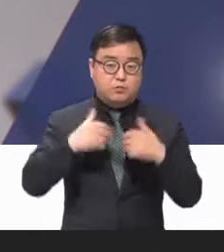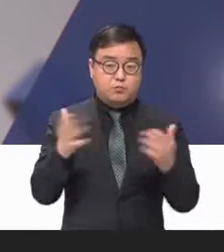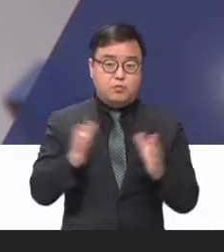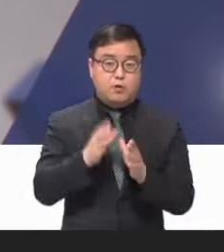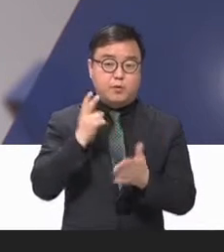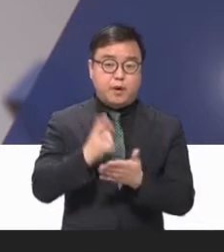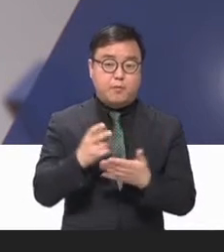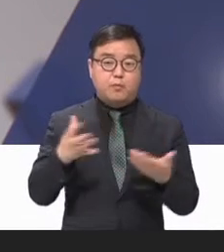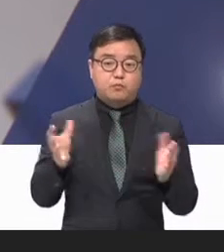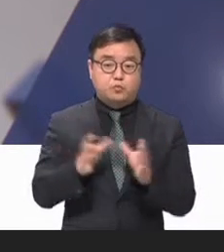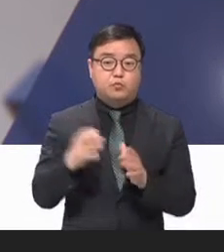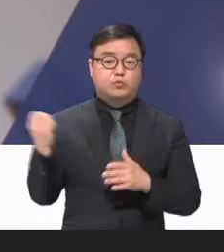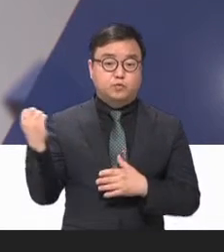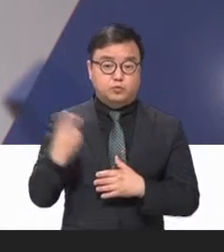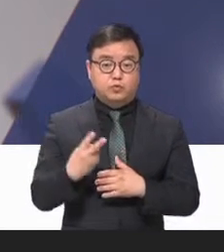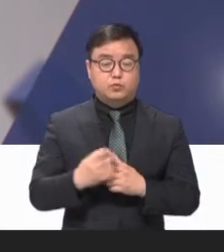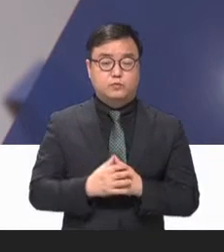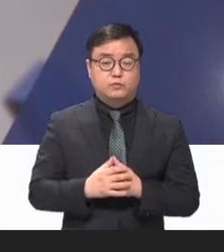법무부, 그다음에